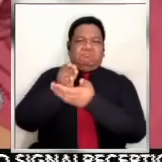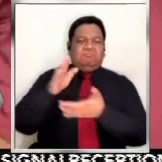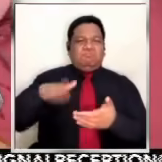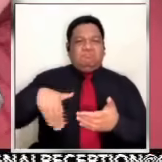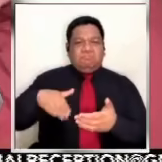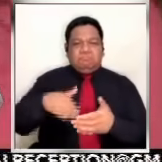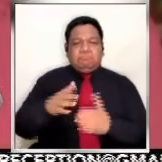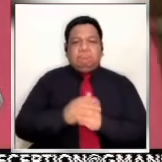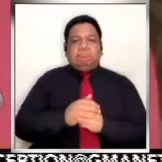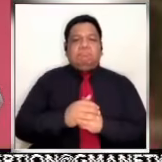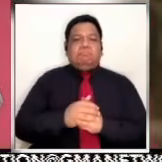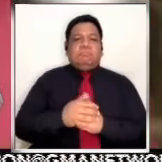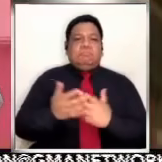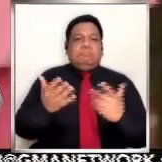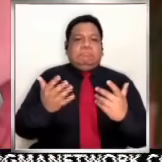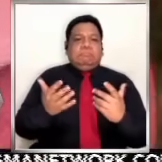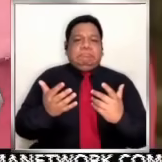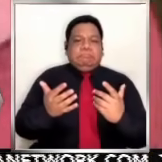Eh,